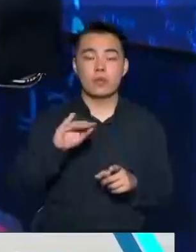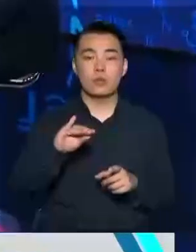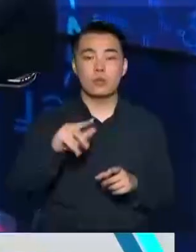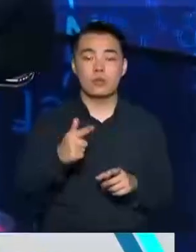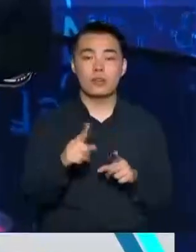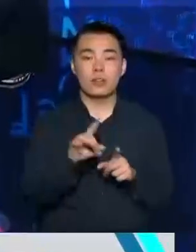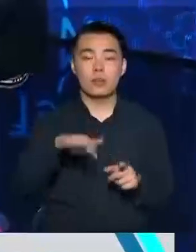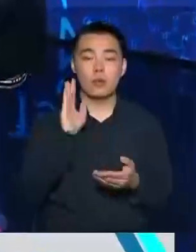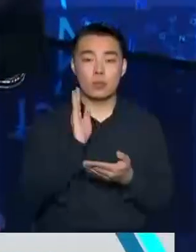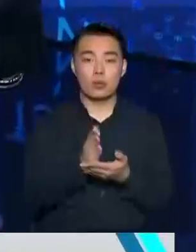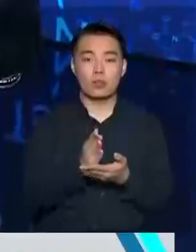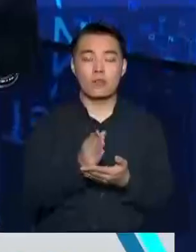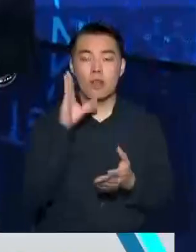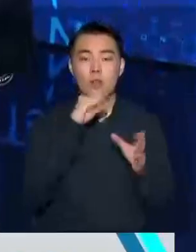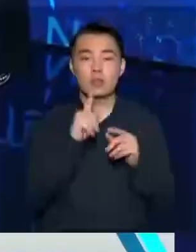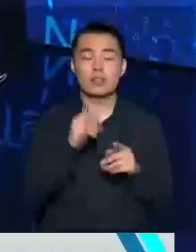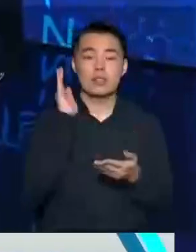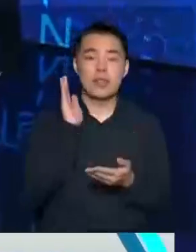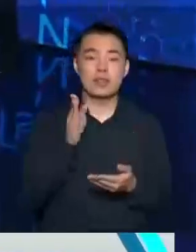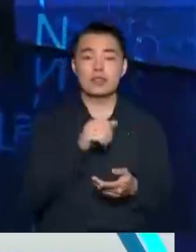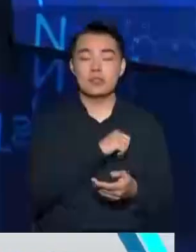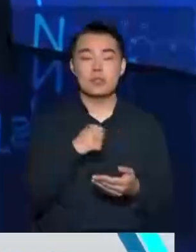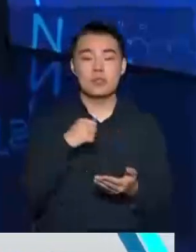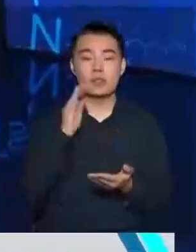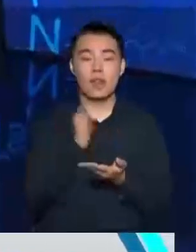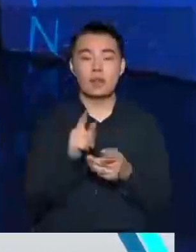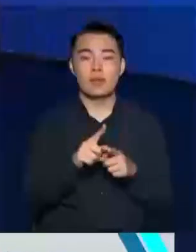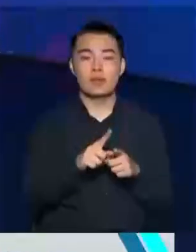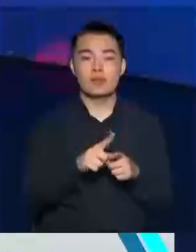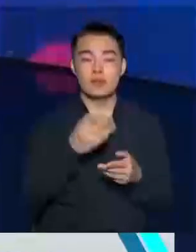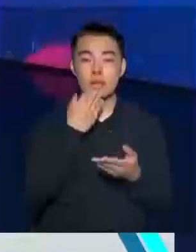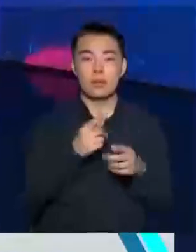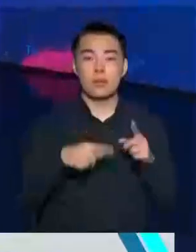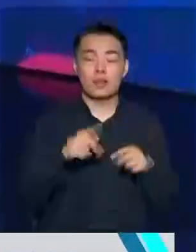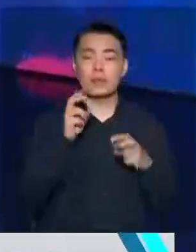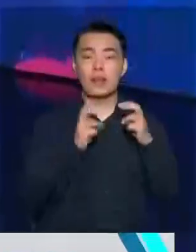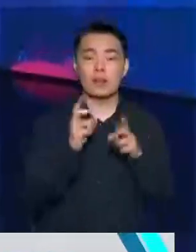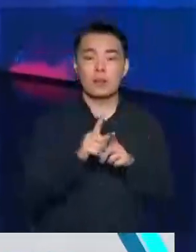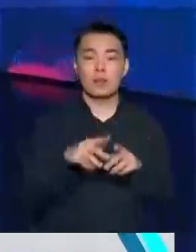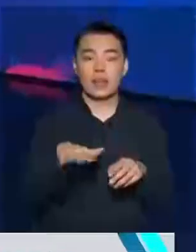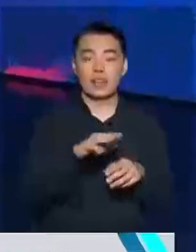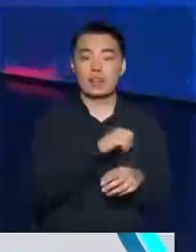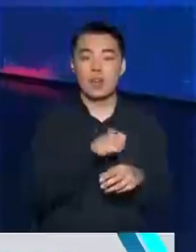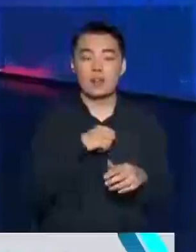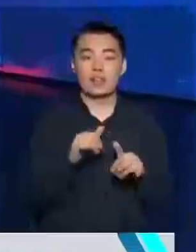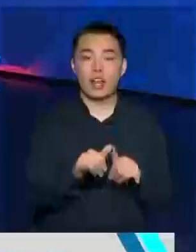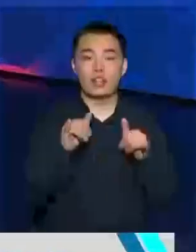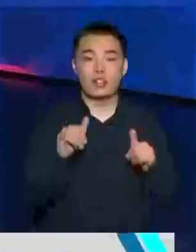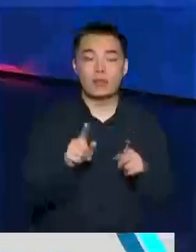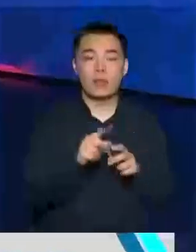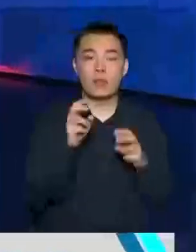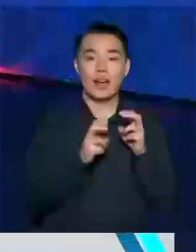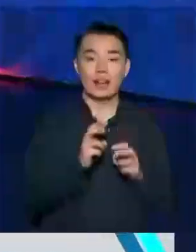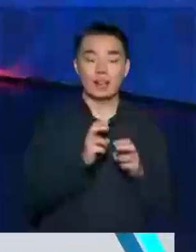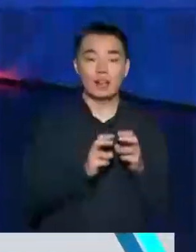регионах в рамках существующих, имеющихся производственных площадках, с последующим расширением